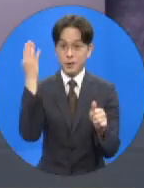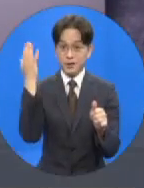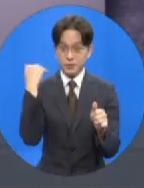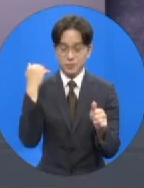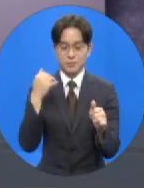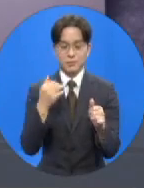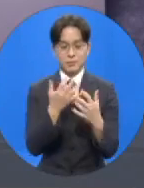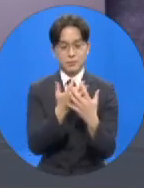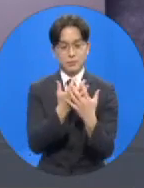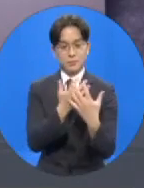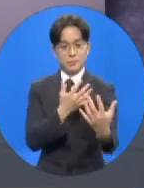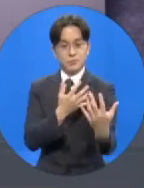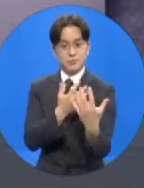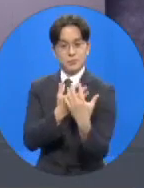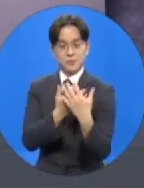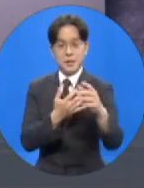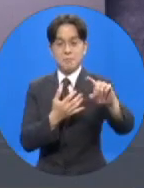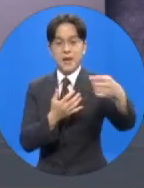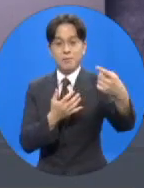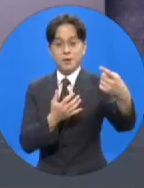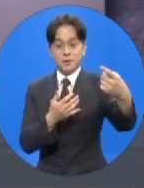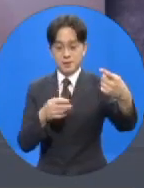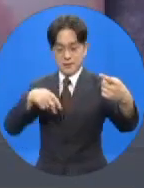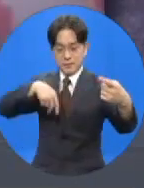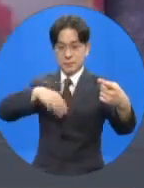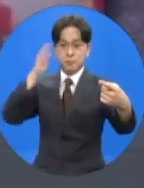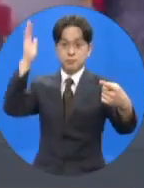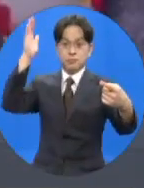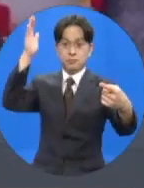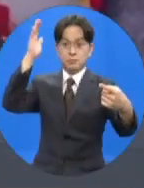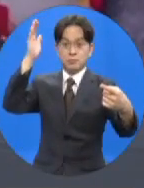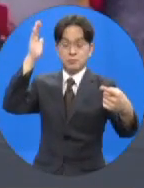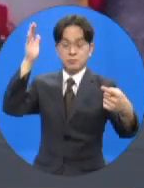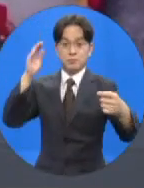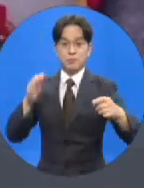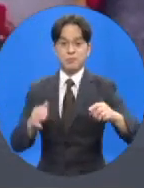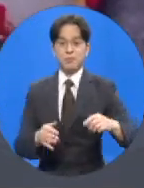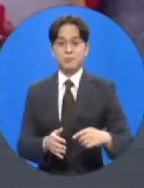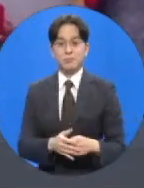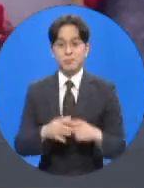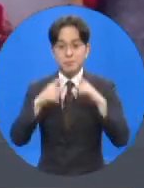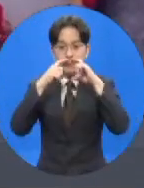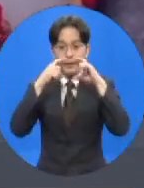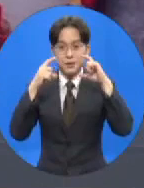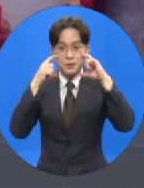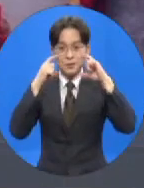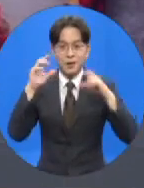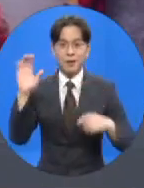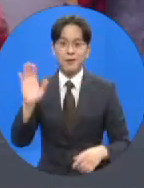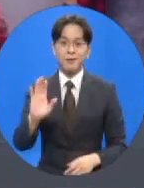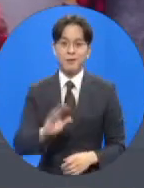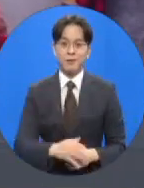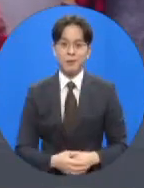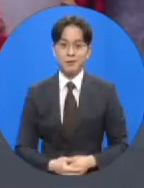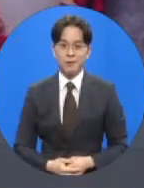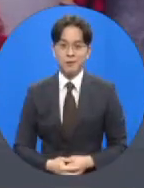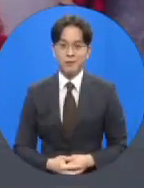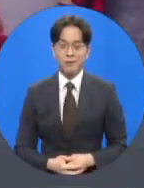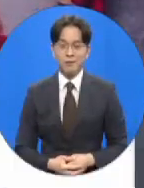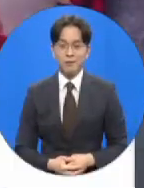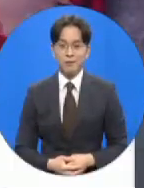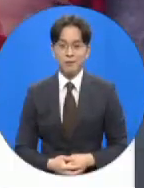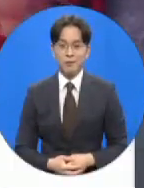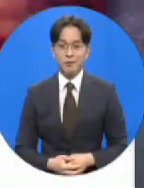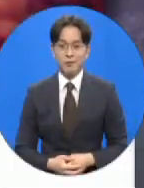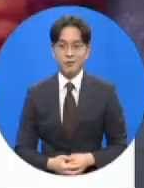김 교육감의 노 마스크 소신과 강의할 때 누가 마스크를 쓰느냐는 해당 교육청의 해명.